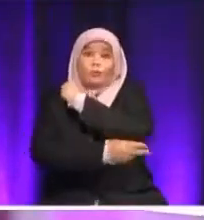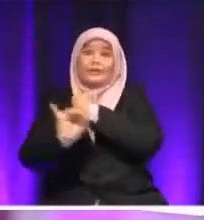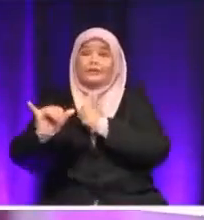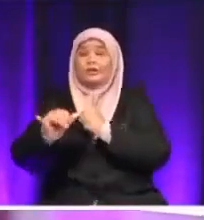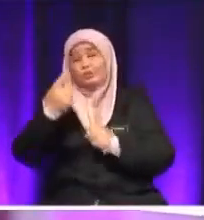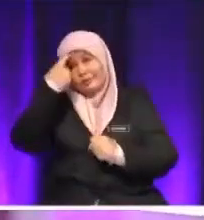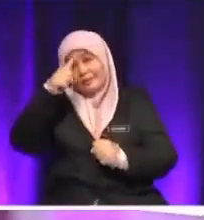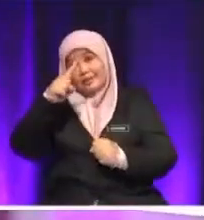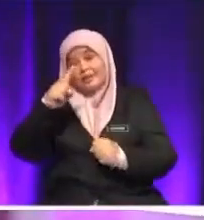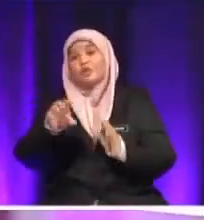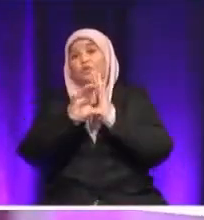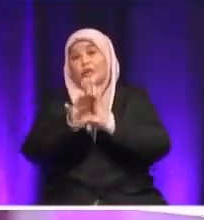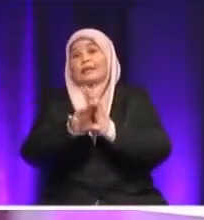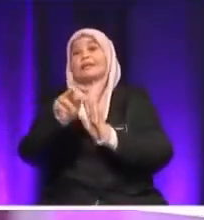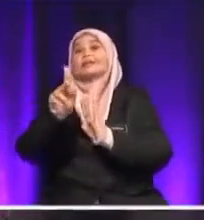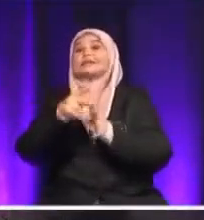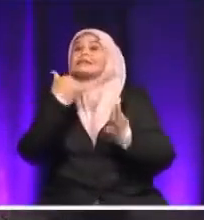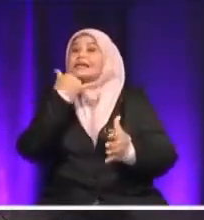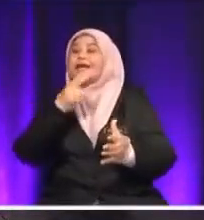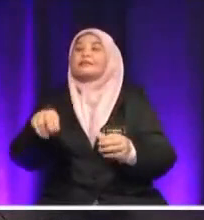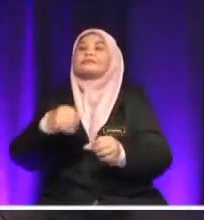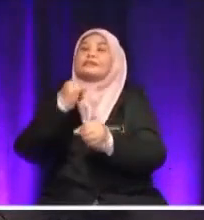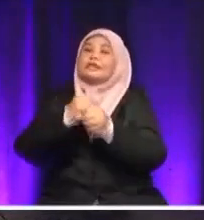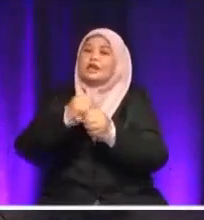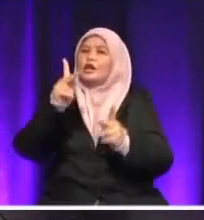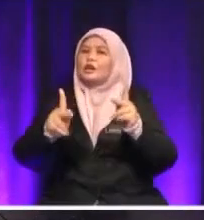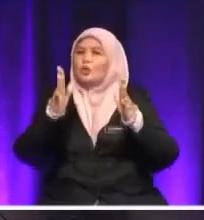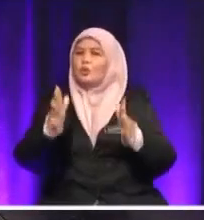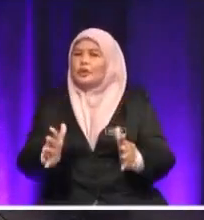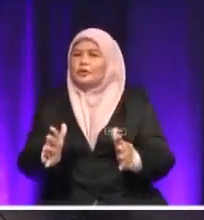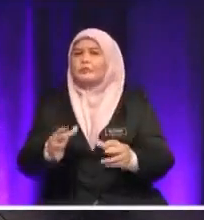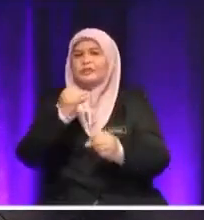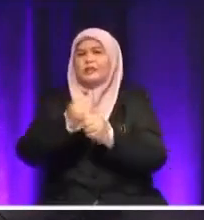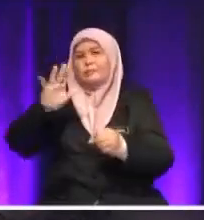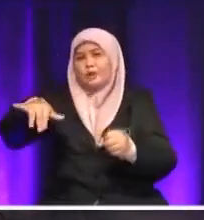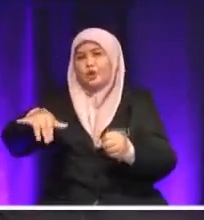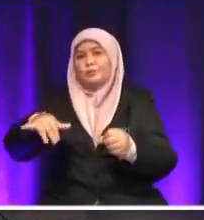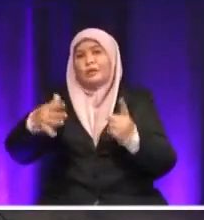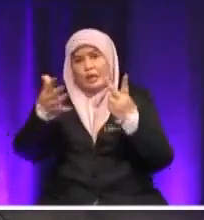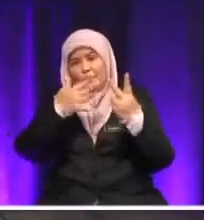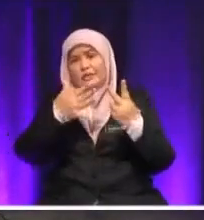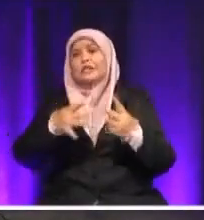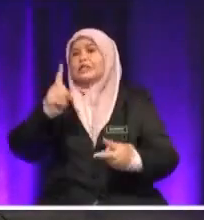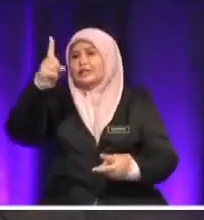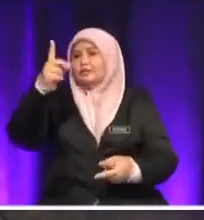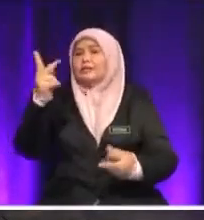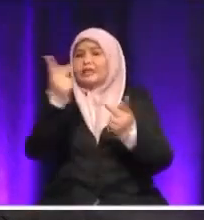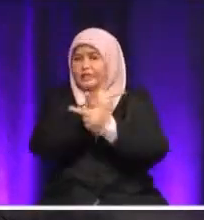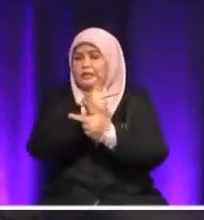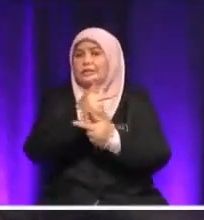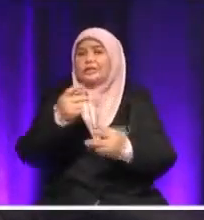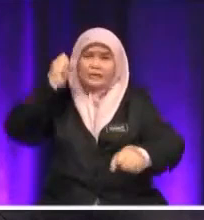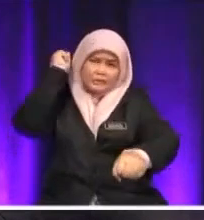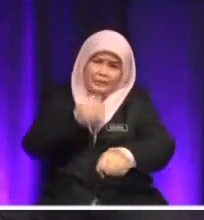bagi kesalahan berzina. Baik. Okay, kalau orang tu berzina yang masih lagi belum berkahwin, 100 kali sebatan. Kalau dia sudah berkahwin,